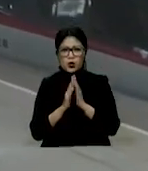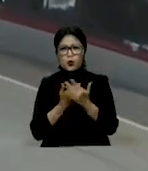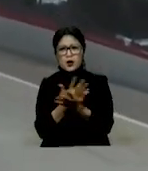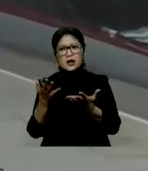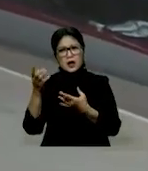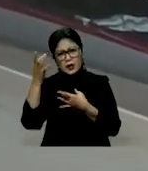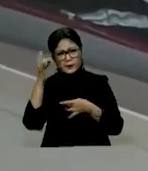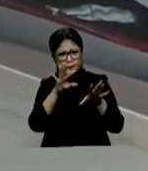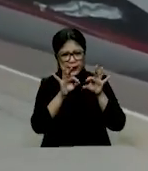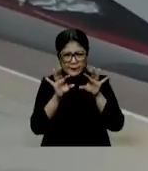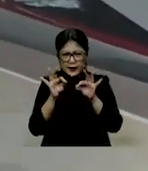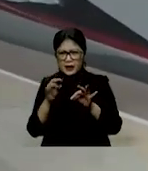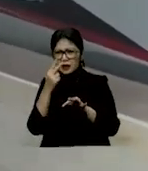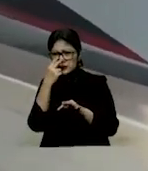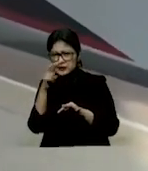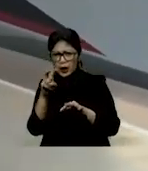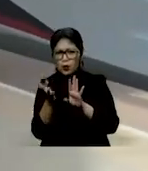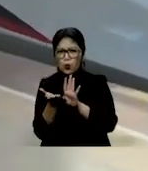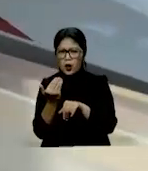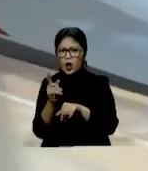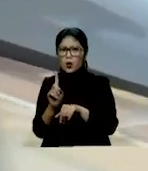informasi dengan melakukan cross-check terlebih dahulu.